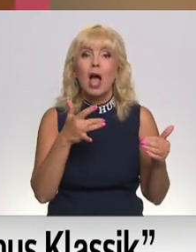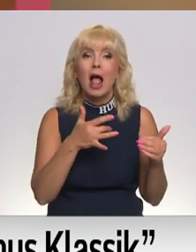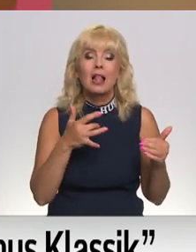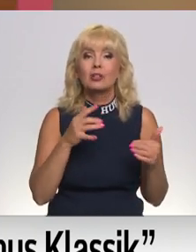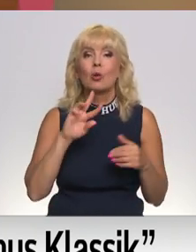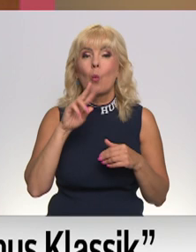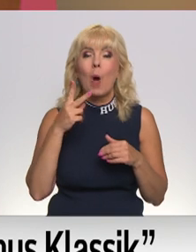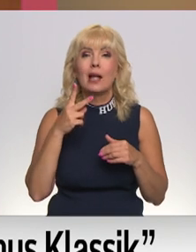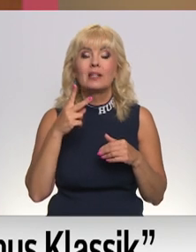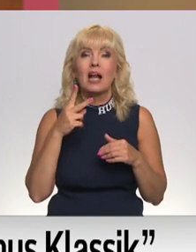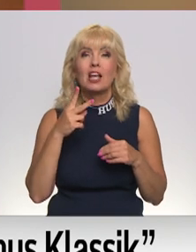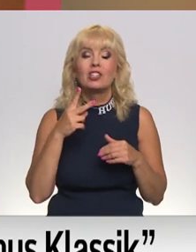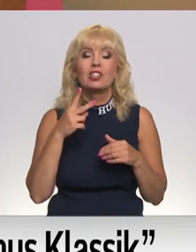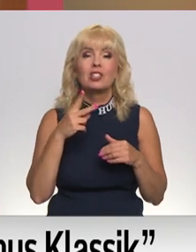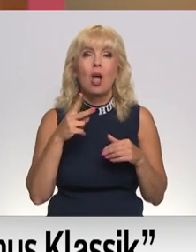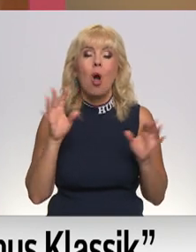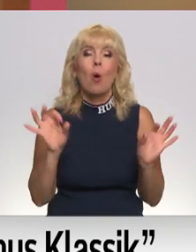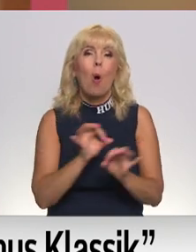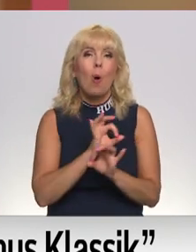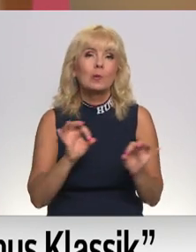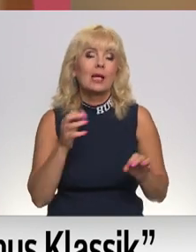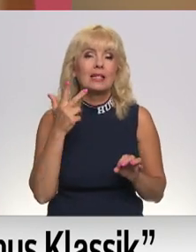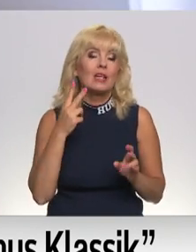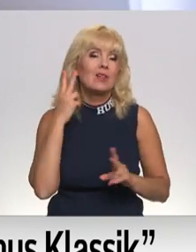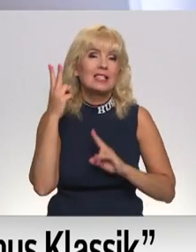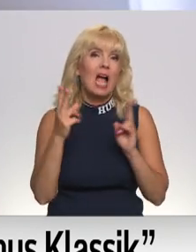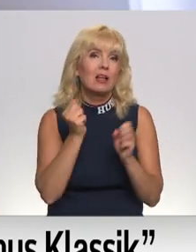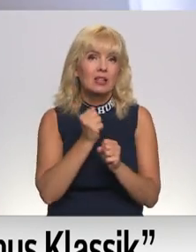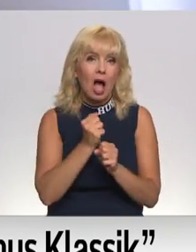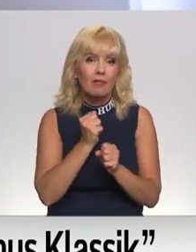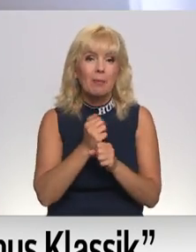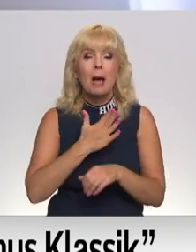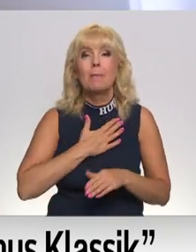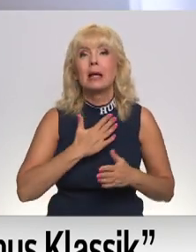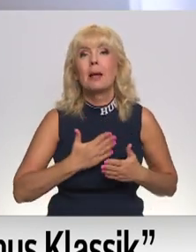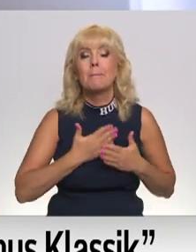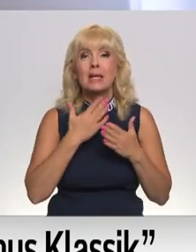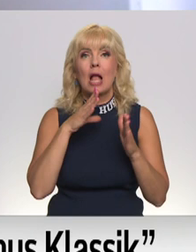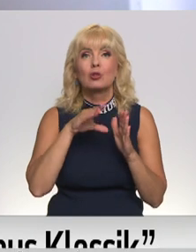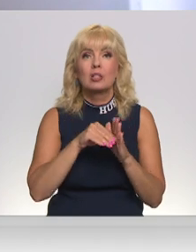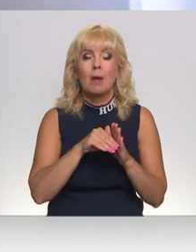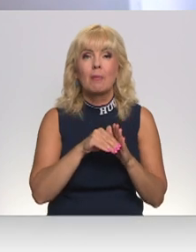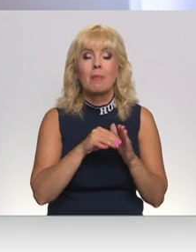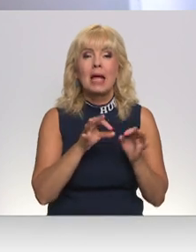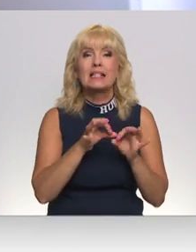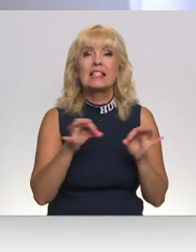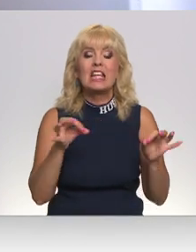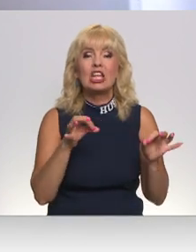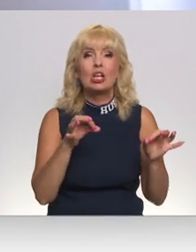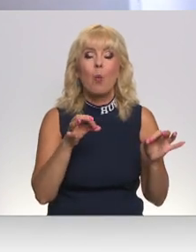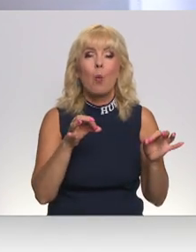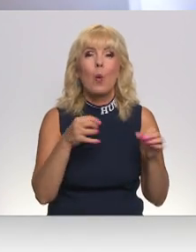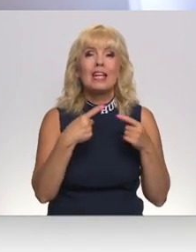čela koncerts. Un tad vēl 3 skaņdarbi maniem arī ļoti mīļam sastāvam stīgu instrumentiem, jā, un